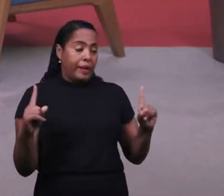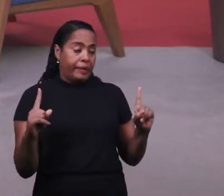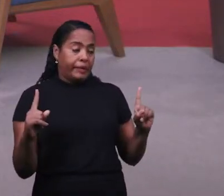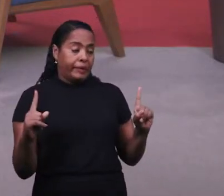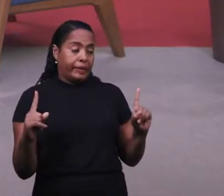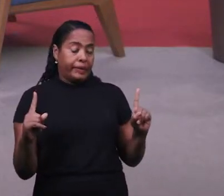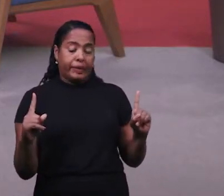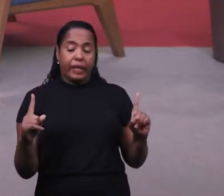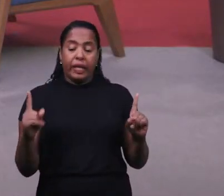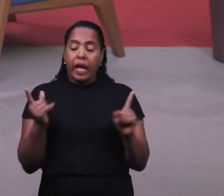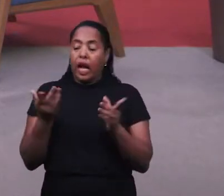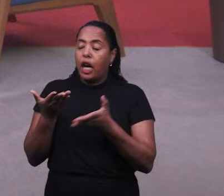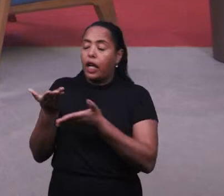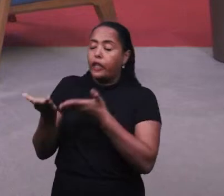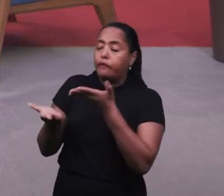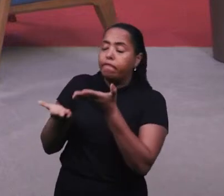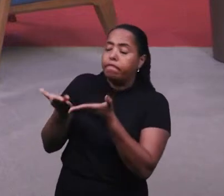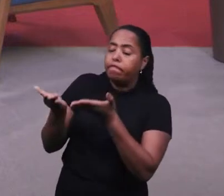Mais